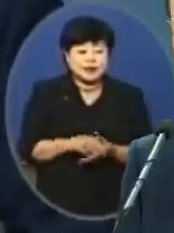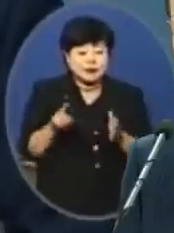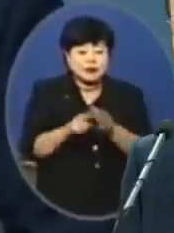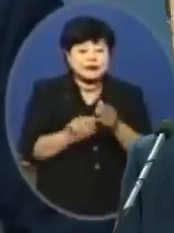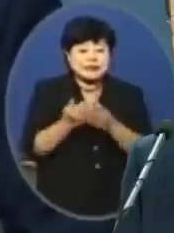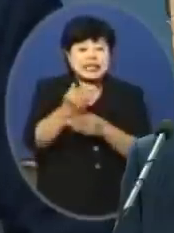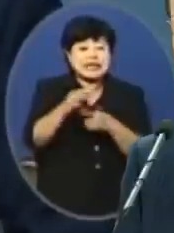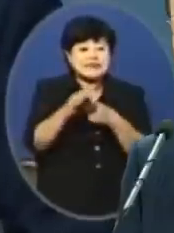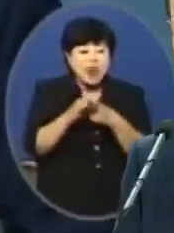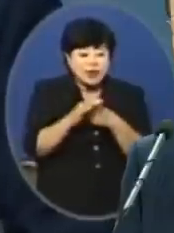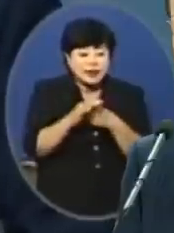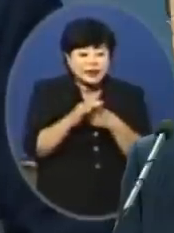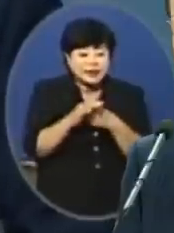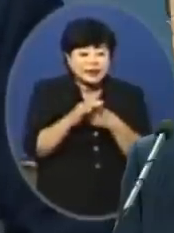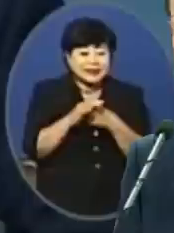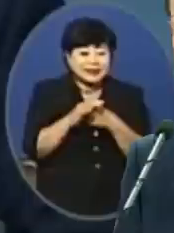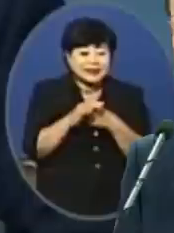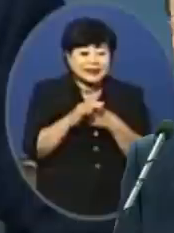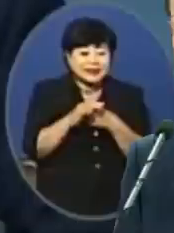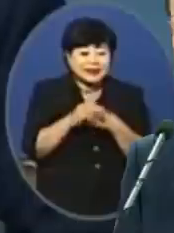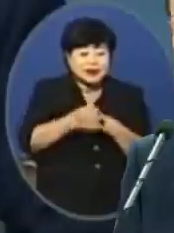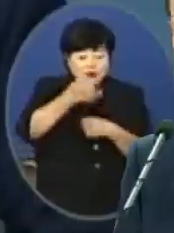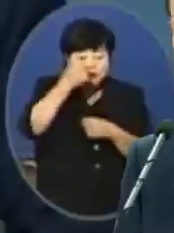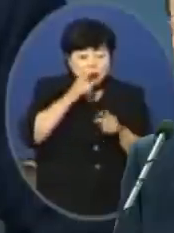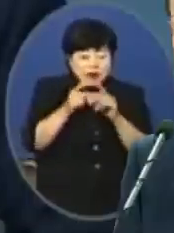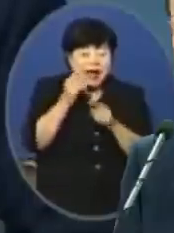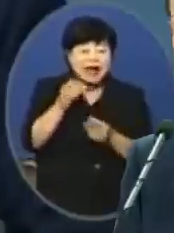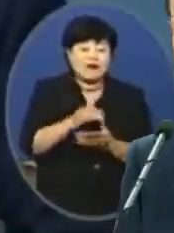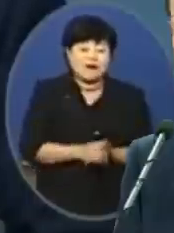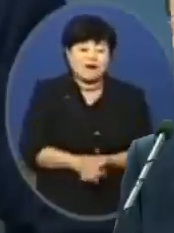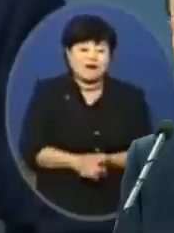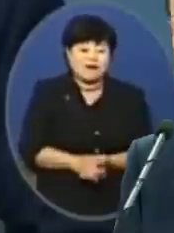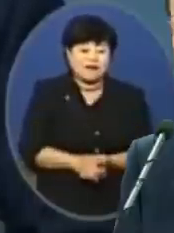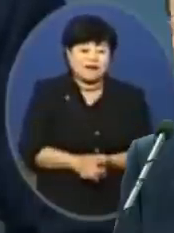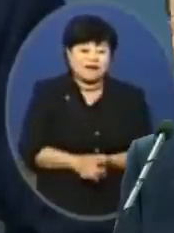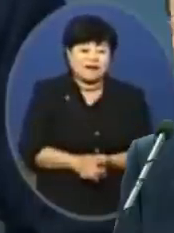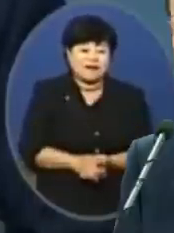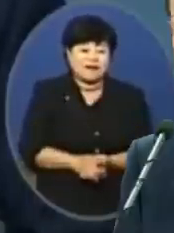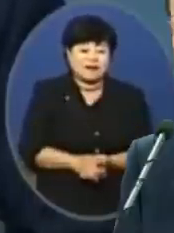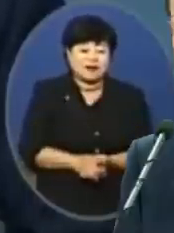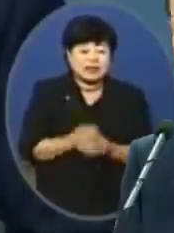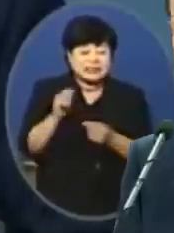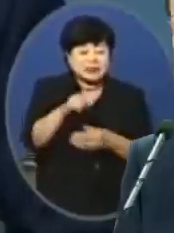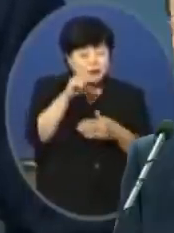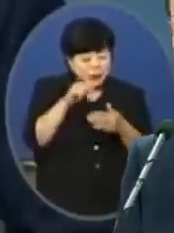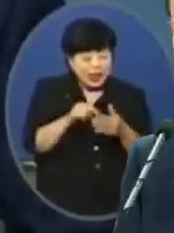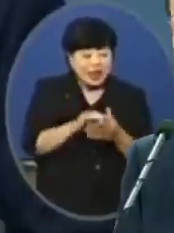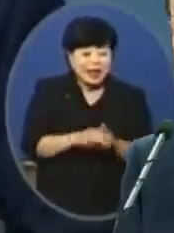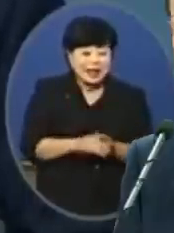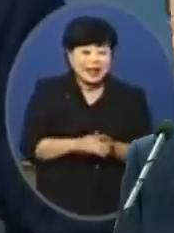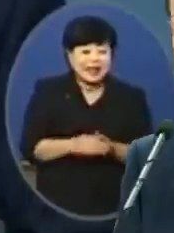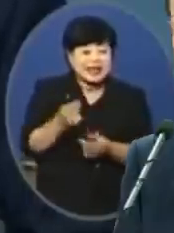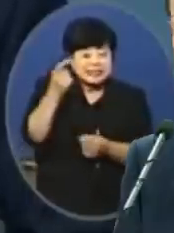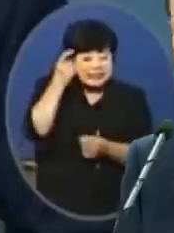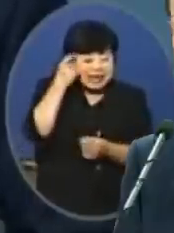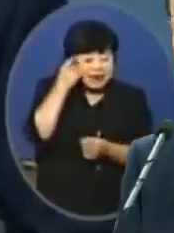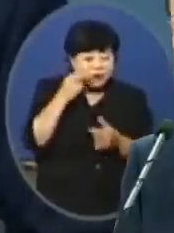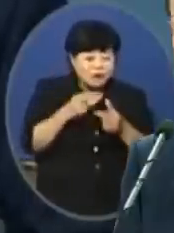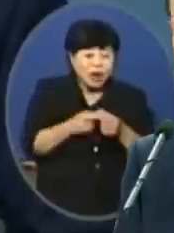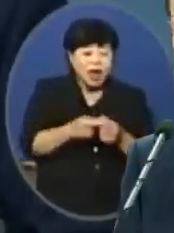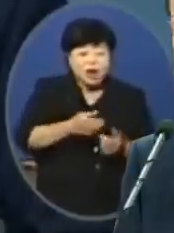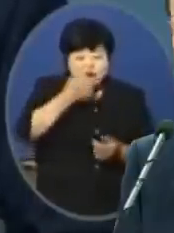믿음이 생기거들랑 꿈을 이야기하고 우리의 생활 속에 생각과